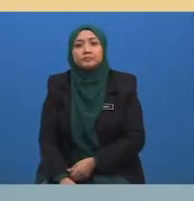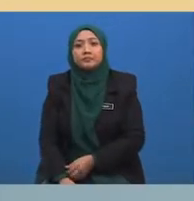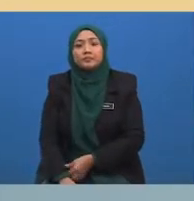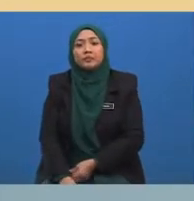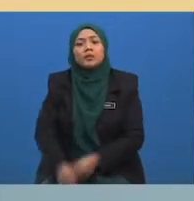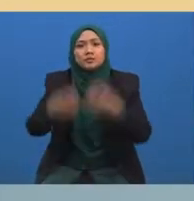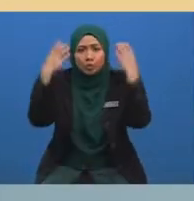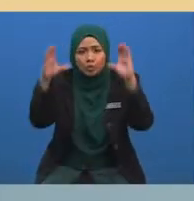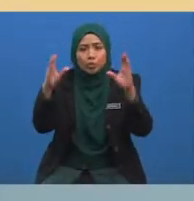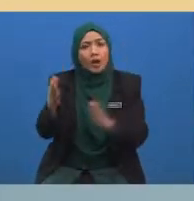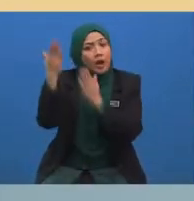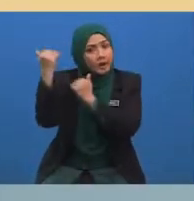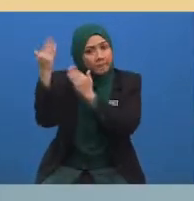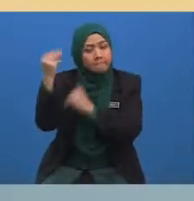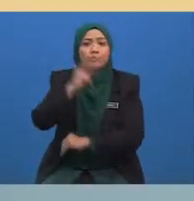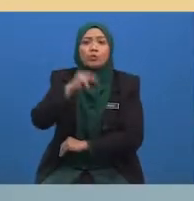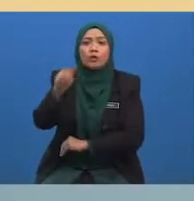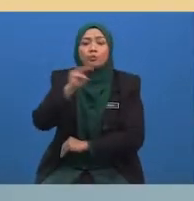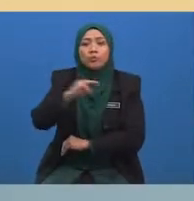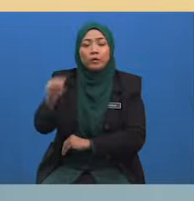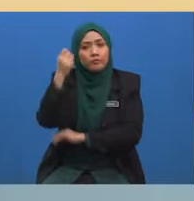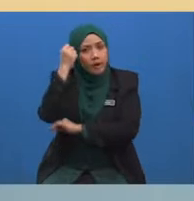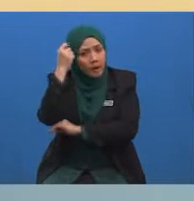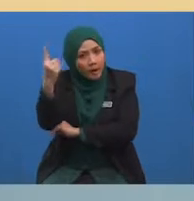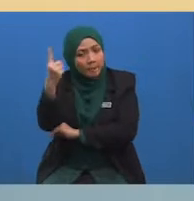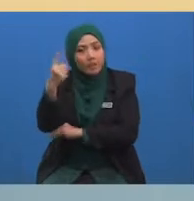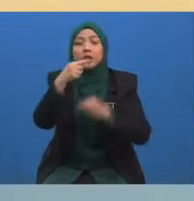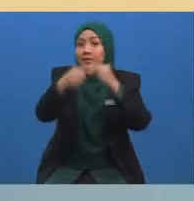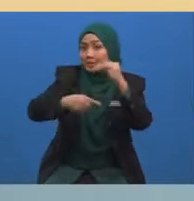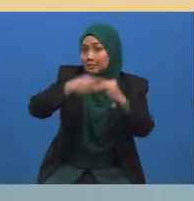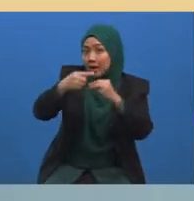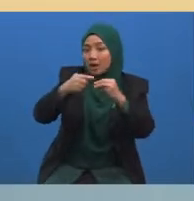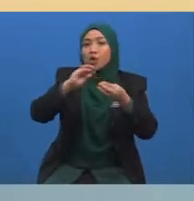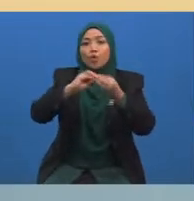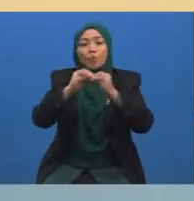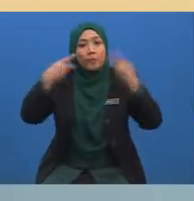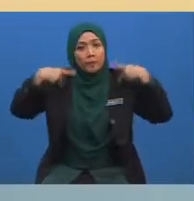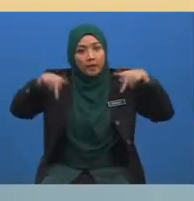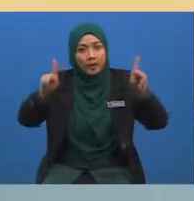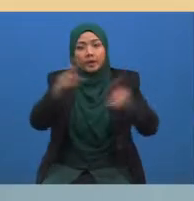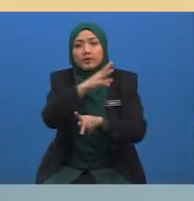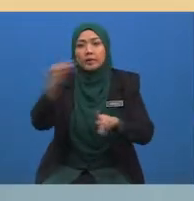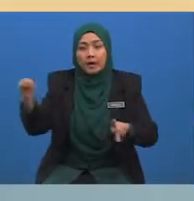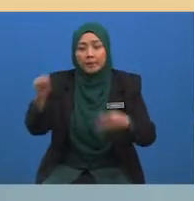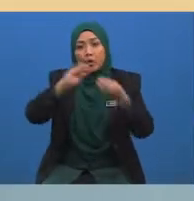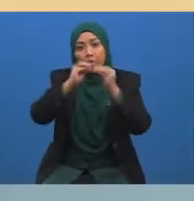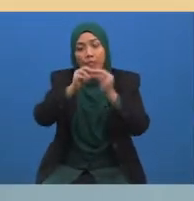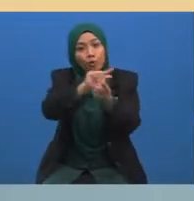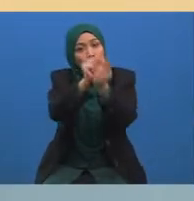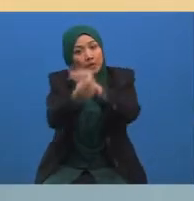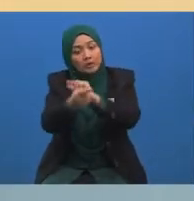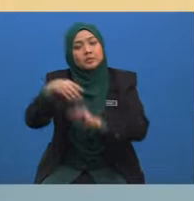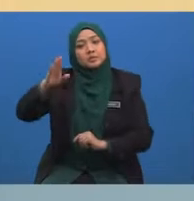Cikgu berharap murid-murid faham ya mengenai nombor perdana, dan nombor gubahan